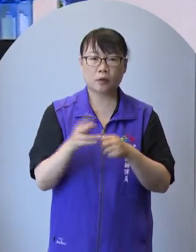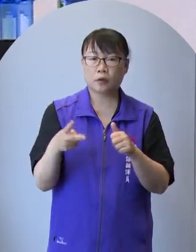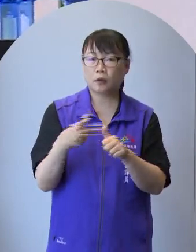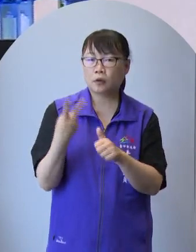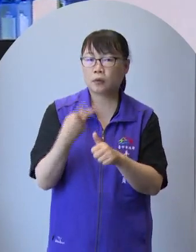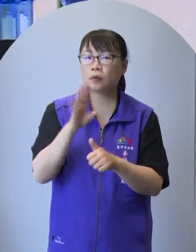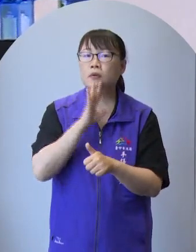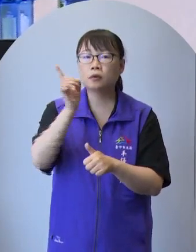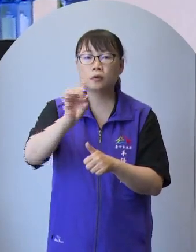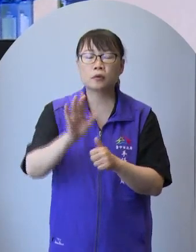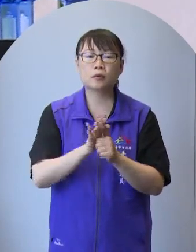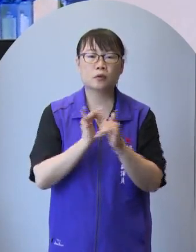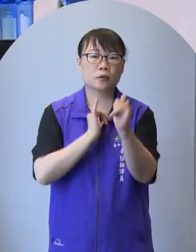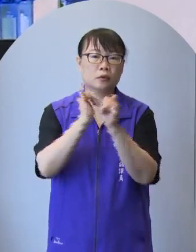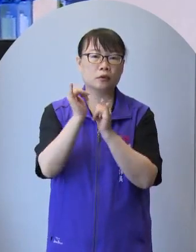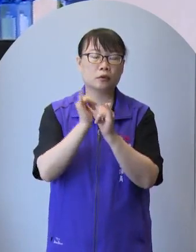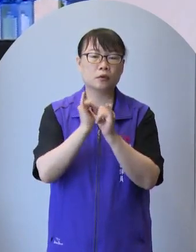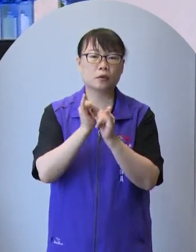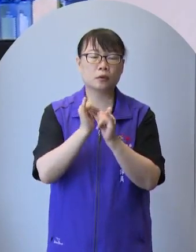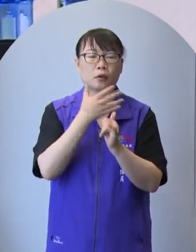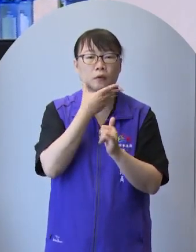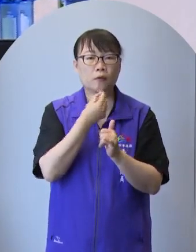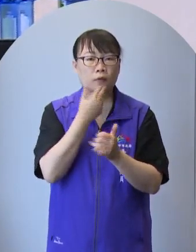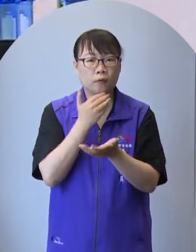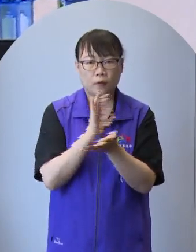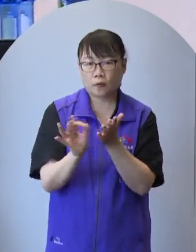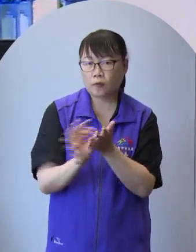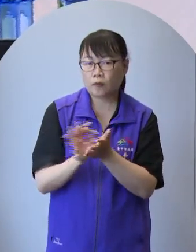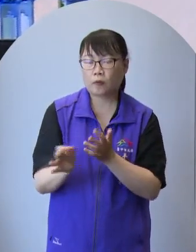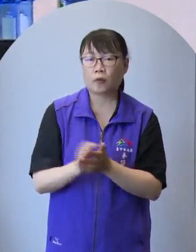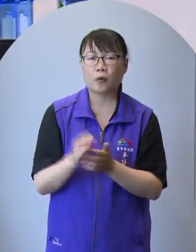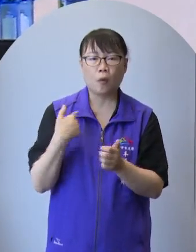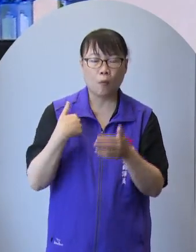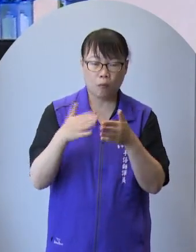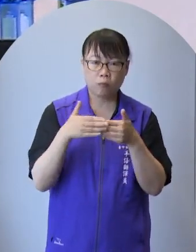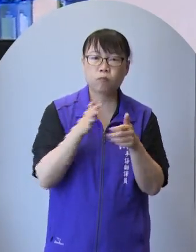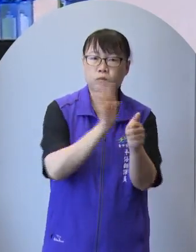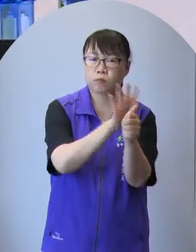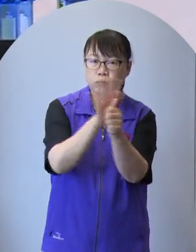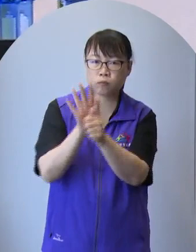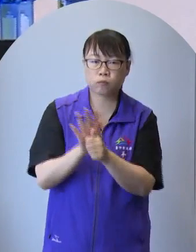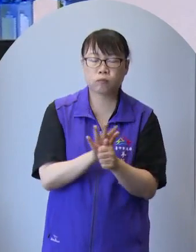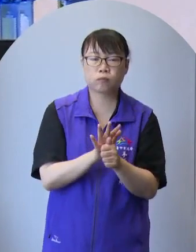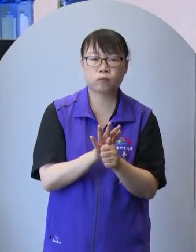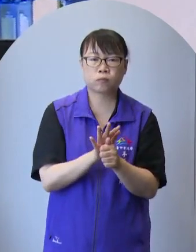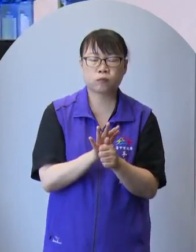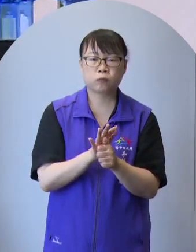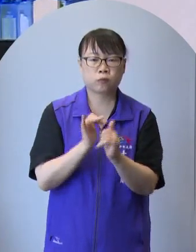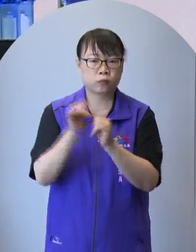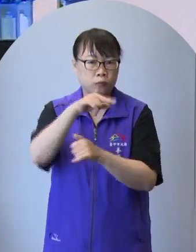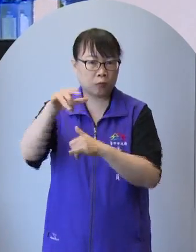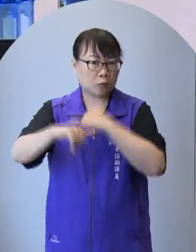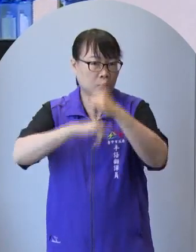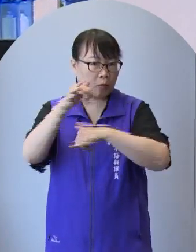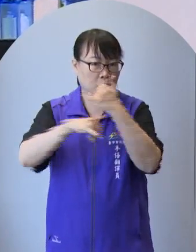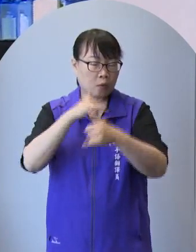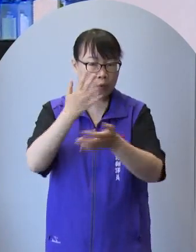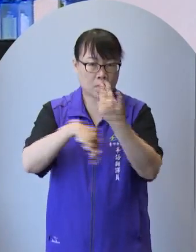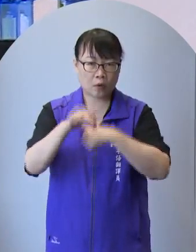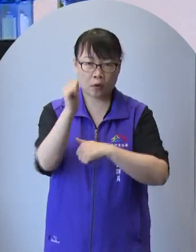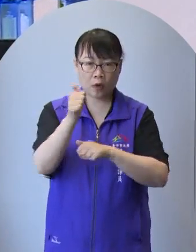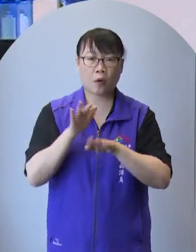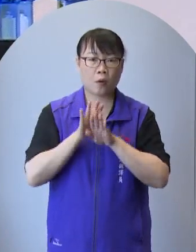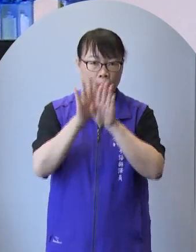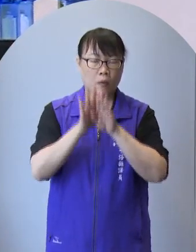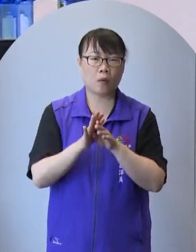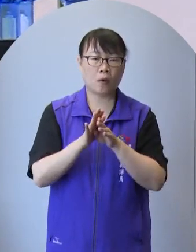么呢？社会福利支出，因为我们要帮助让大家生活得更好、更稳定，